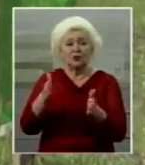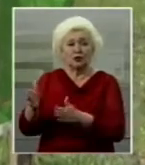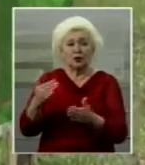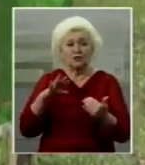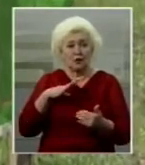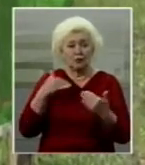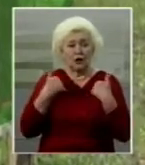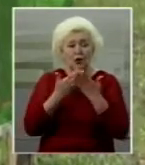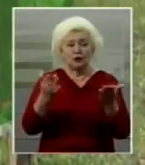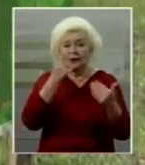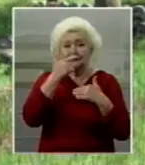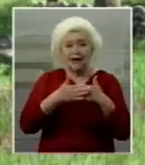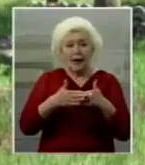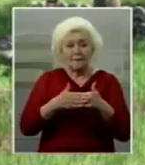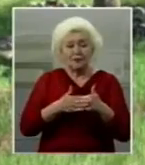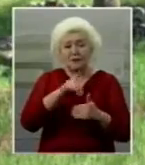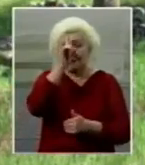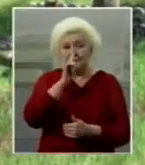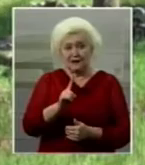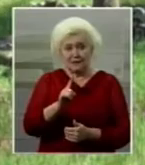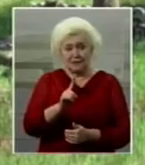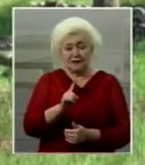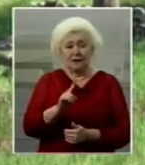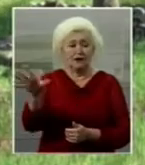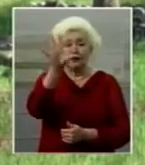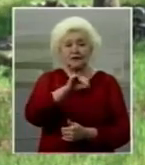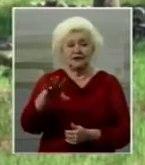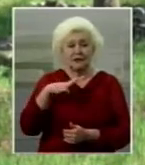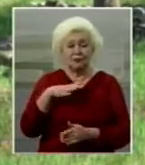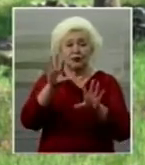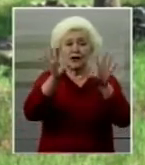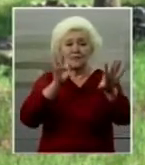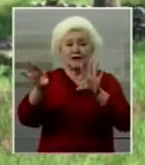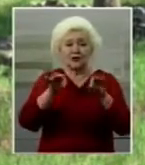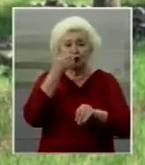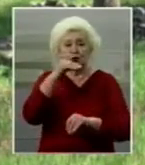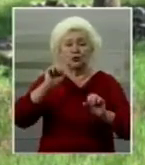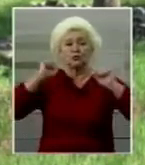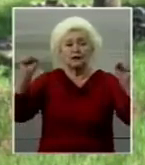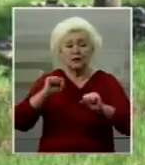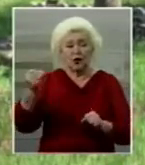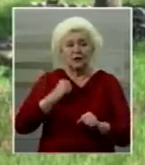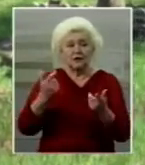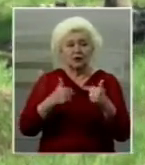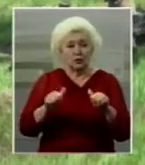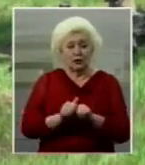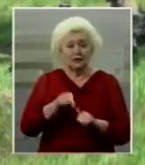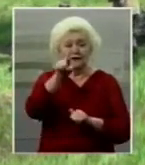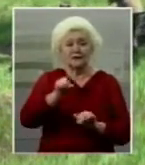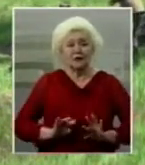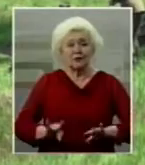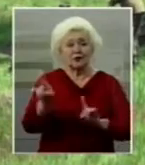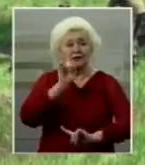нас біля місяця. Всі були відібрані кращі спортсмени військової частини та з ними проводили